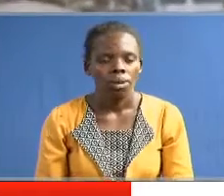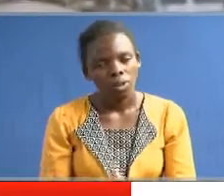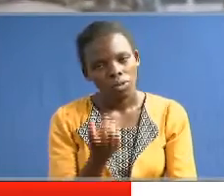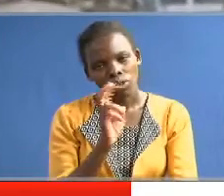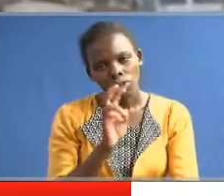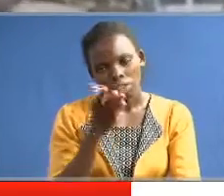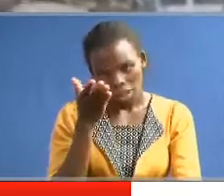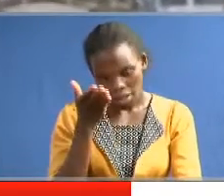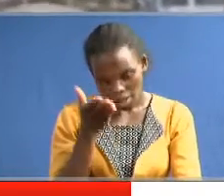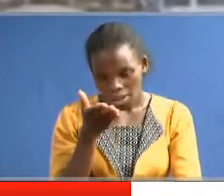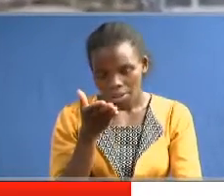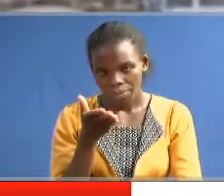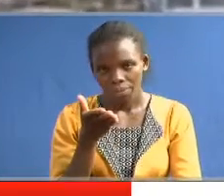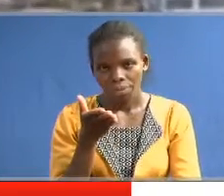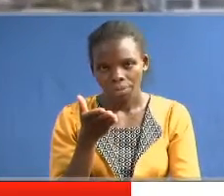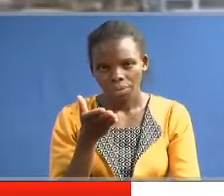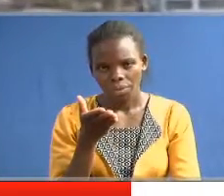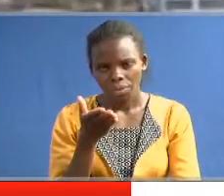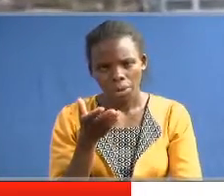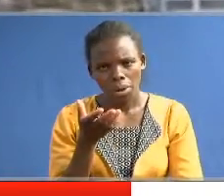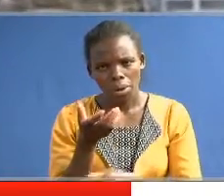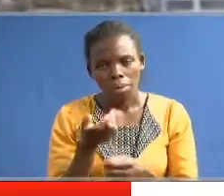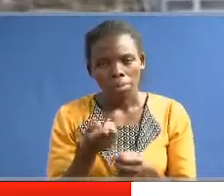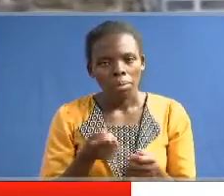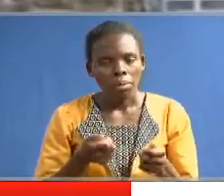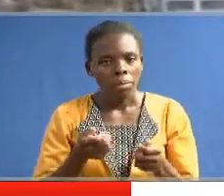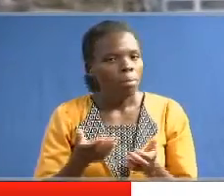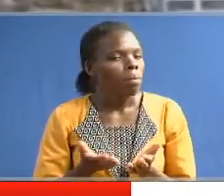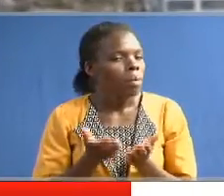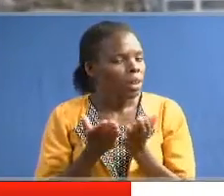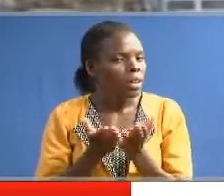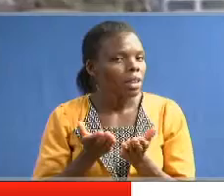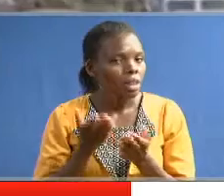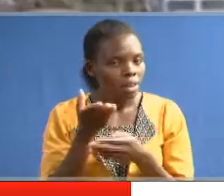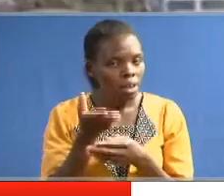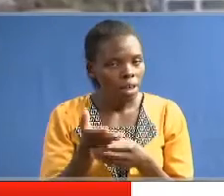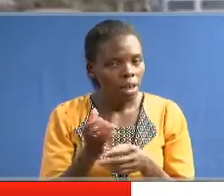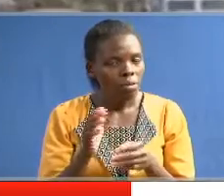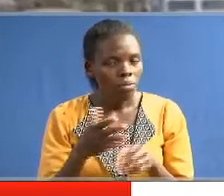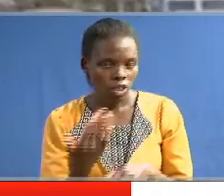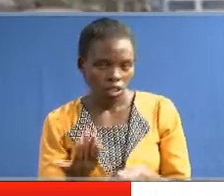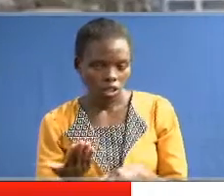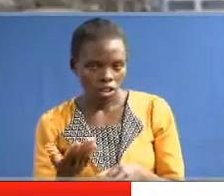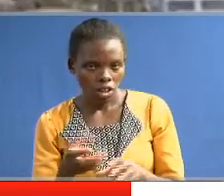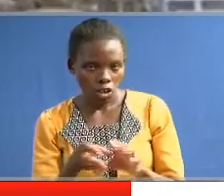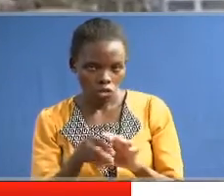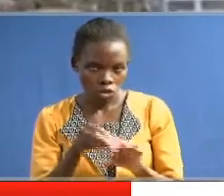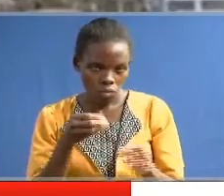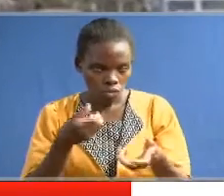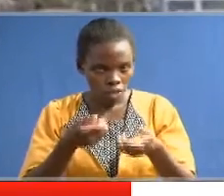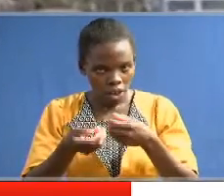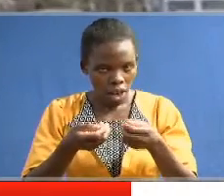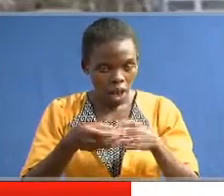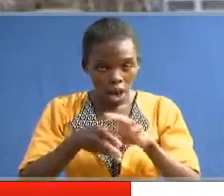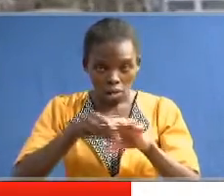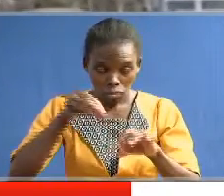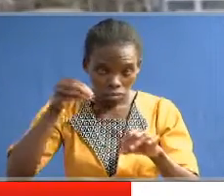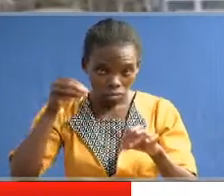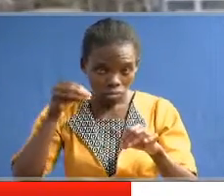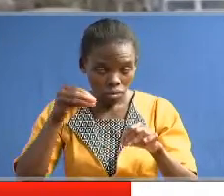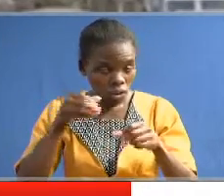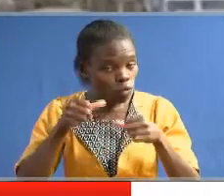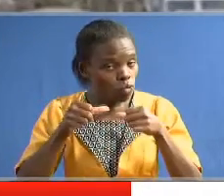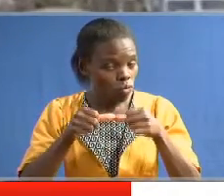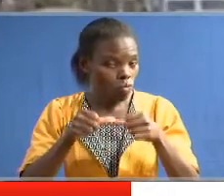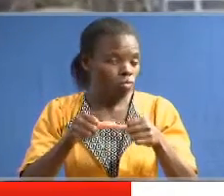Mkiangalia kule baharini, mtaona kuna meli iko kule inajaribu kuweka vifaa vya kuweza kutoa lile gari nje. Kwa hivyo shughuli hiyo